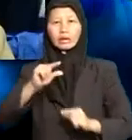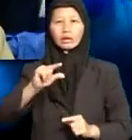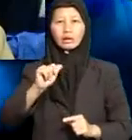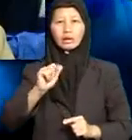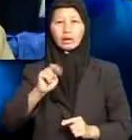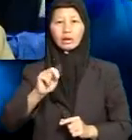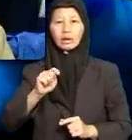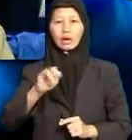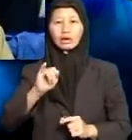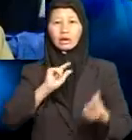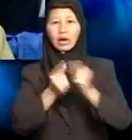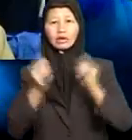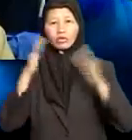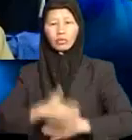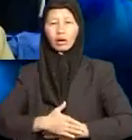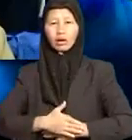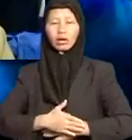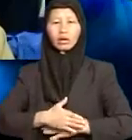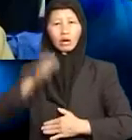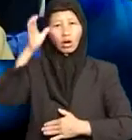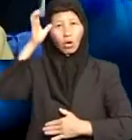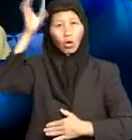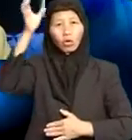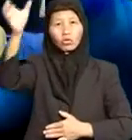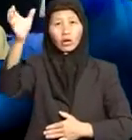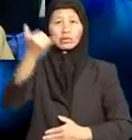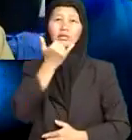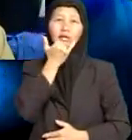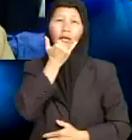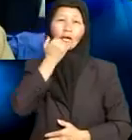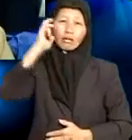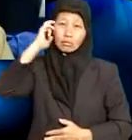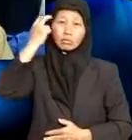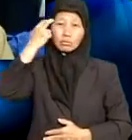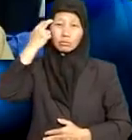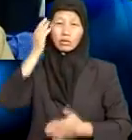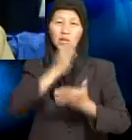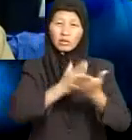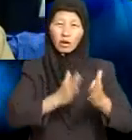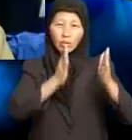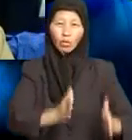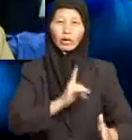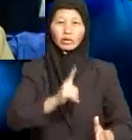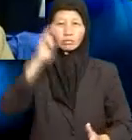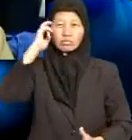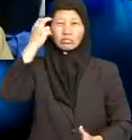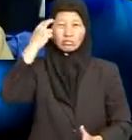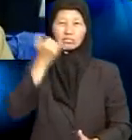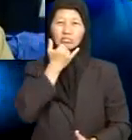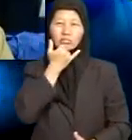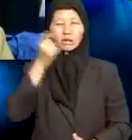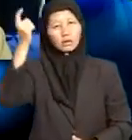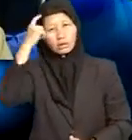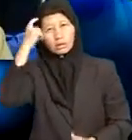oleh sebahagian daripada masyarakat kita. Di mana sebahagian daripada masyarakat kita kadang-kadang melihat qada